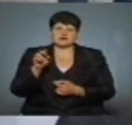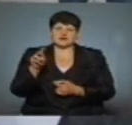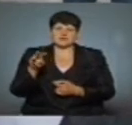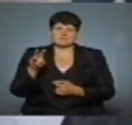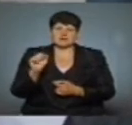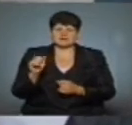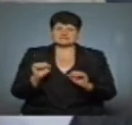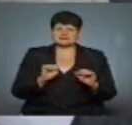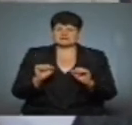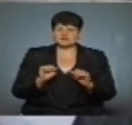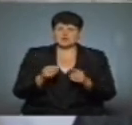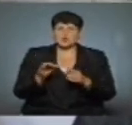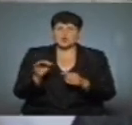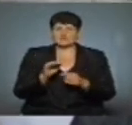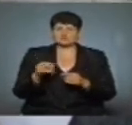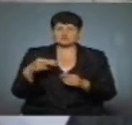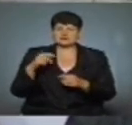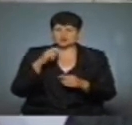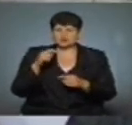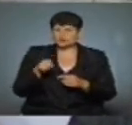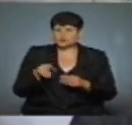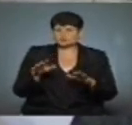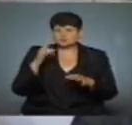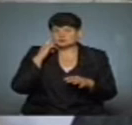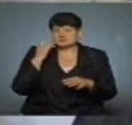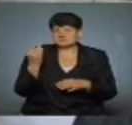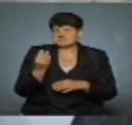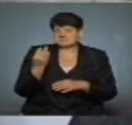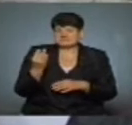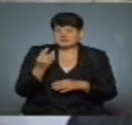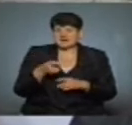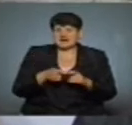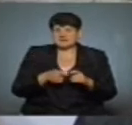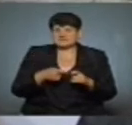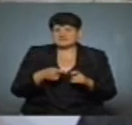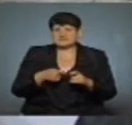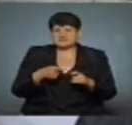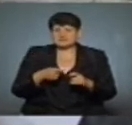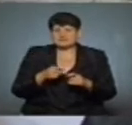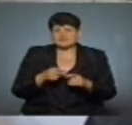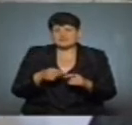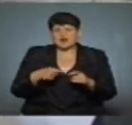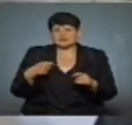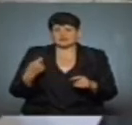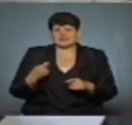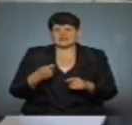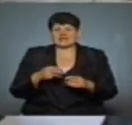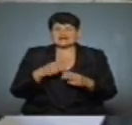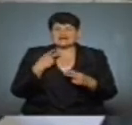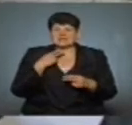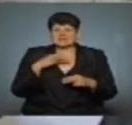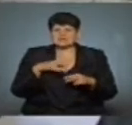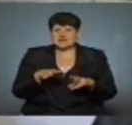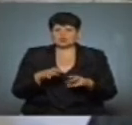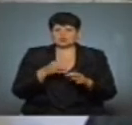президента України. Його позиція доволі цікава. Я б сказав, яка тягне на кримінальну відповідальність, тому що людина зливає